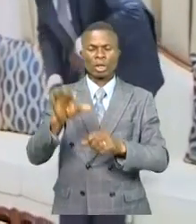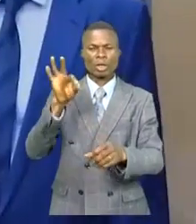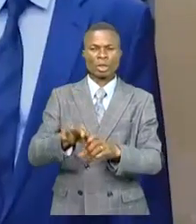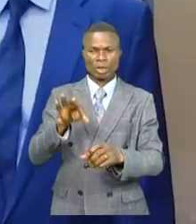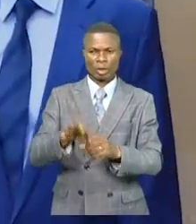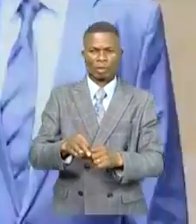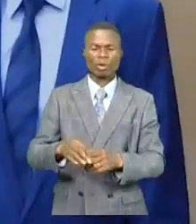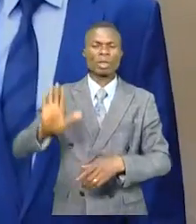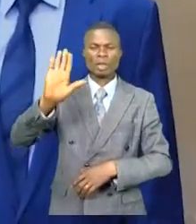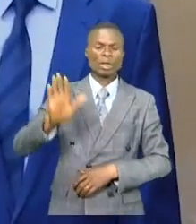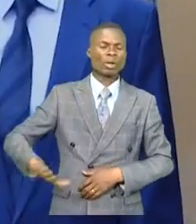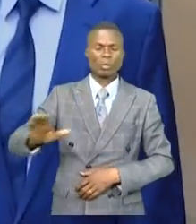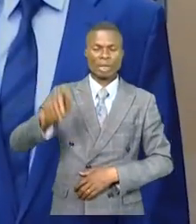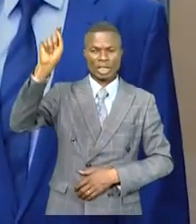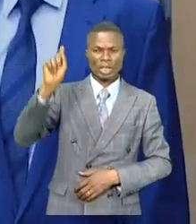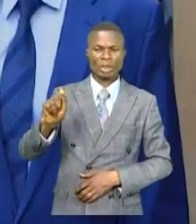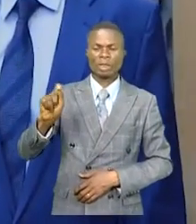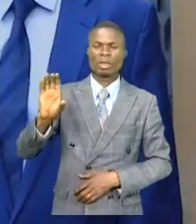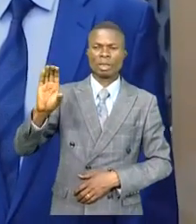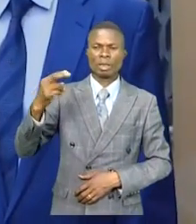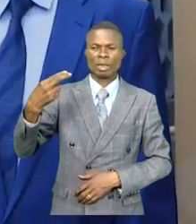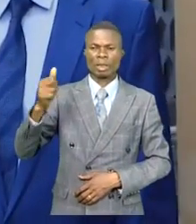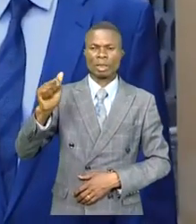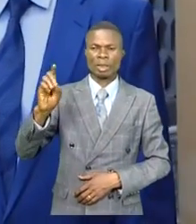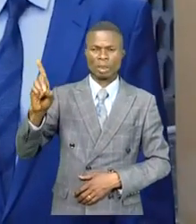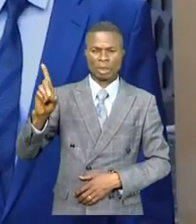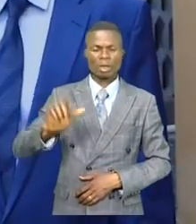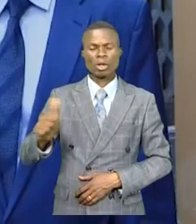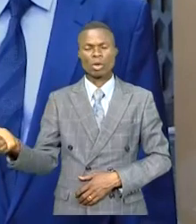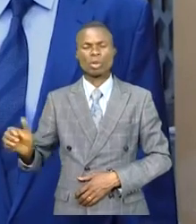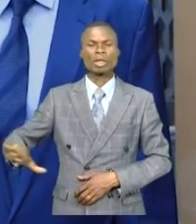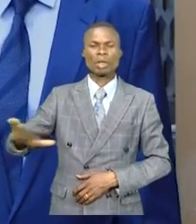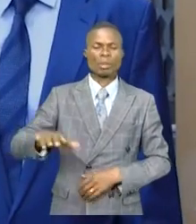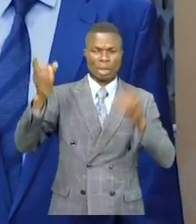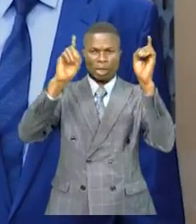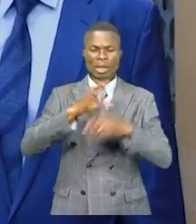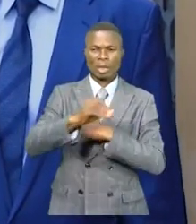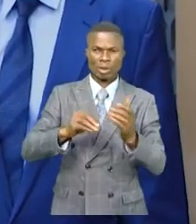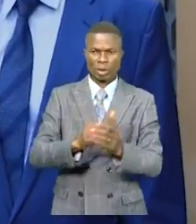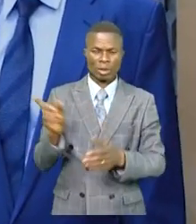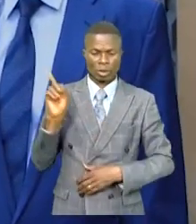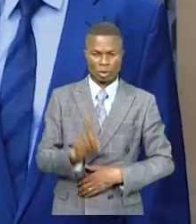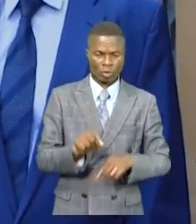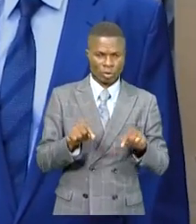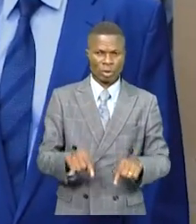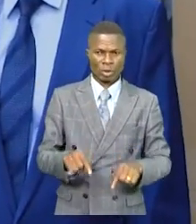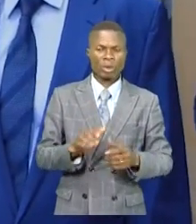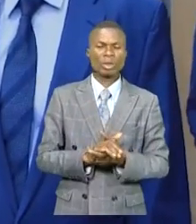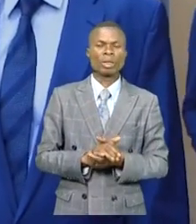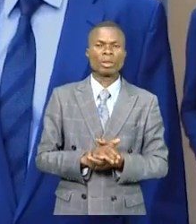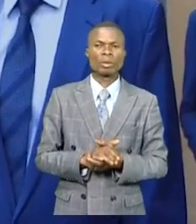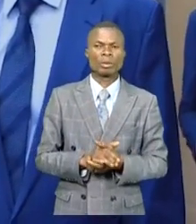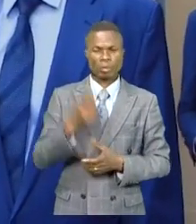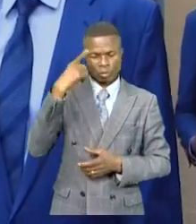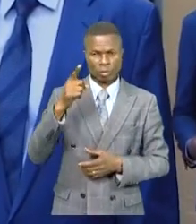au Tchad. Après un périple dans d'autres pays de l'Afrique centrale, mais nous sommes particulièrement ici pour